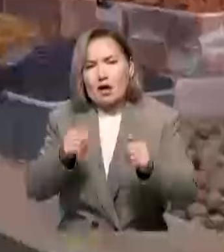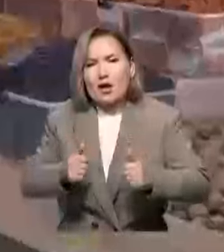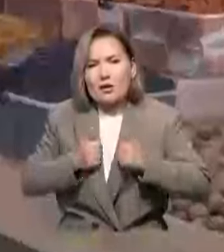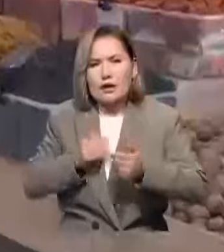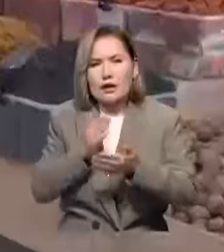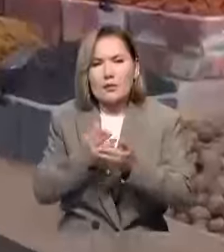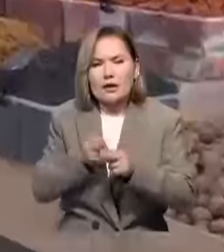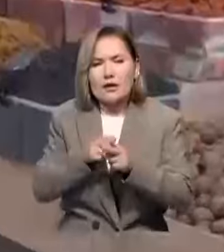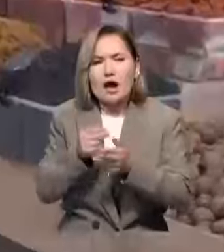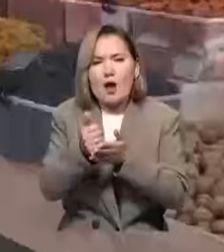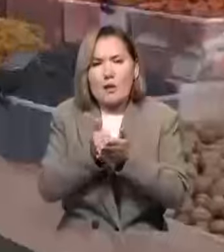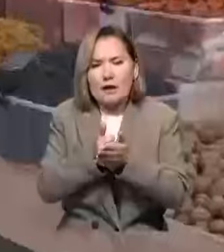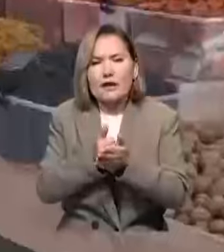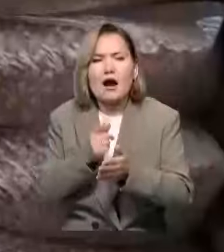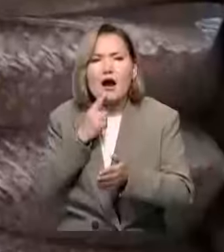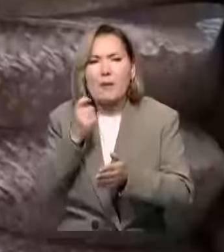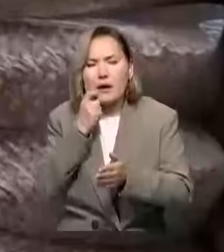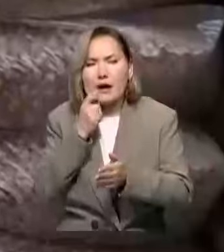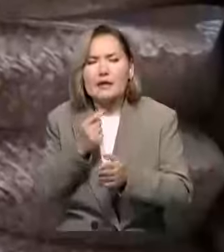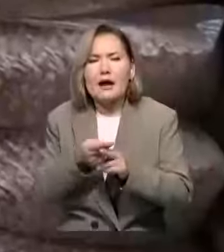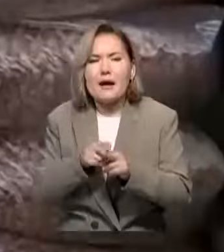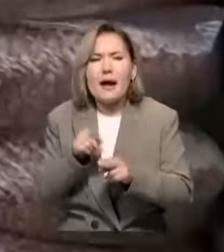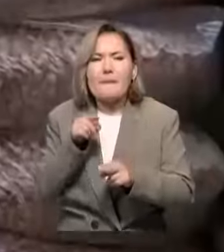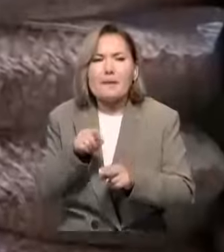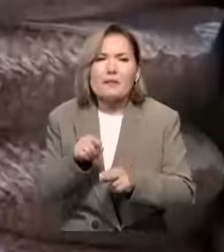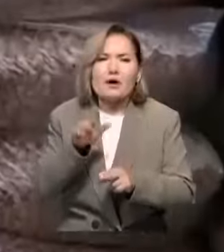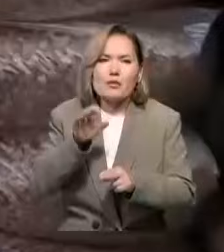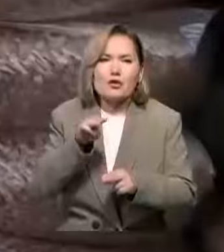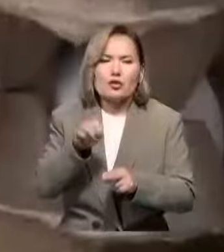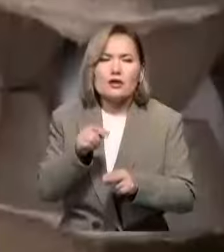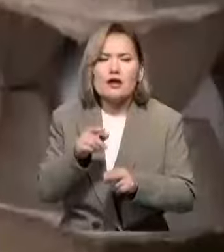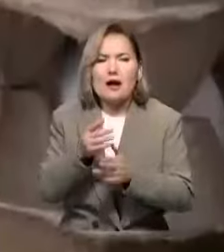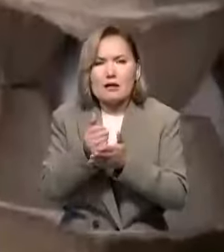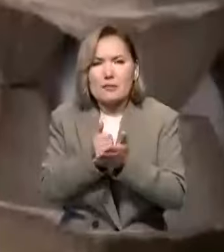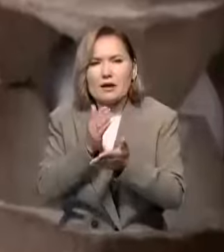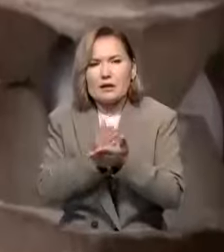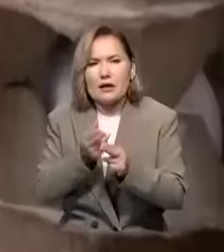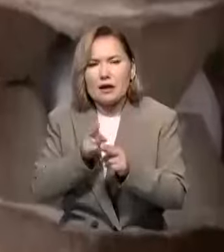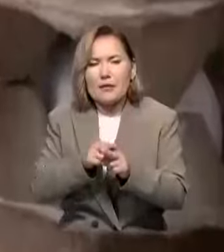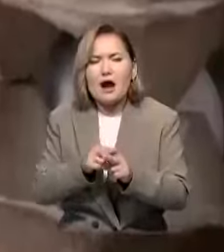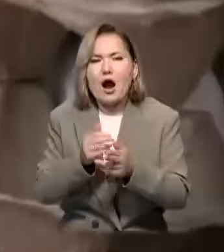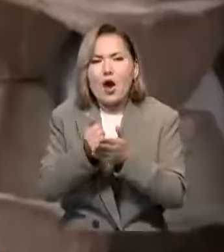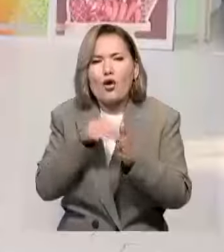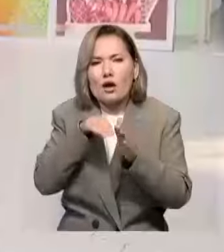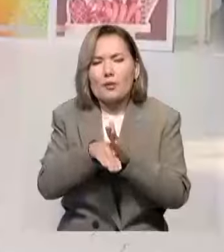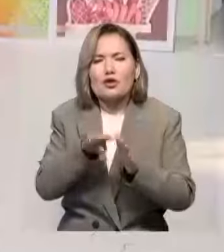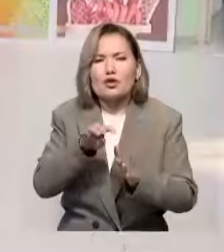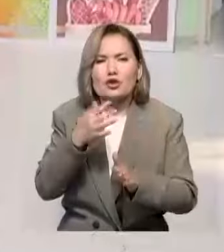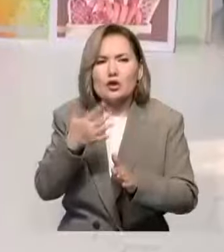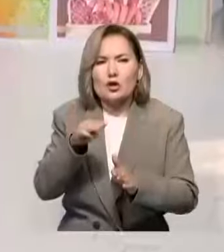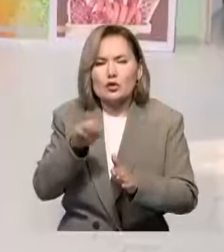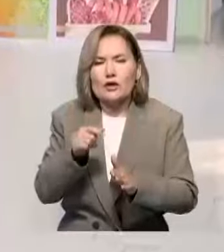бар. Себебі тұрақтандыру қорында қанттың 1,5 тоннасы сақтаулы дейді олар. Сонымен қатар қоймада 450